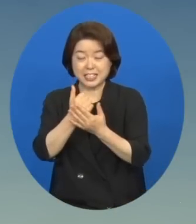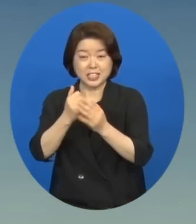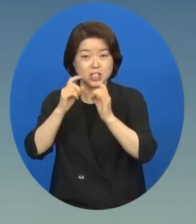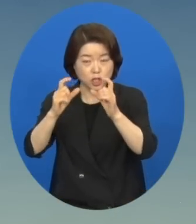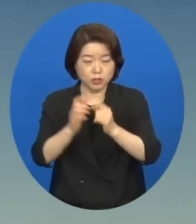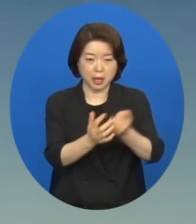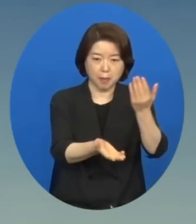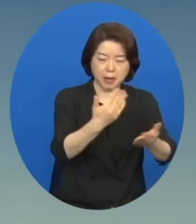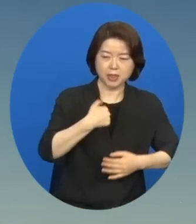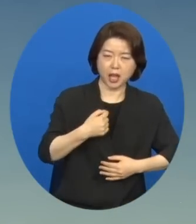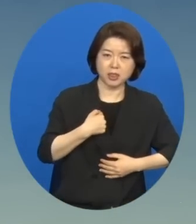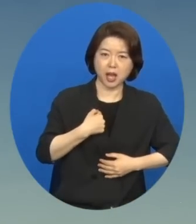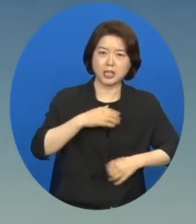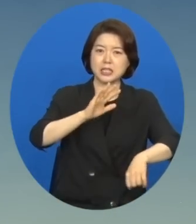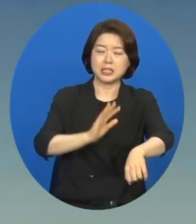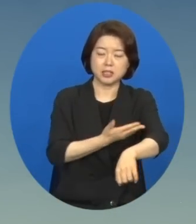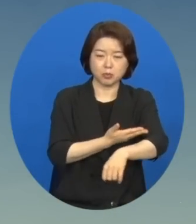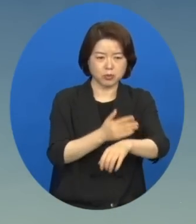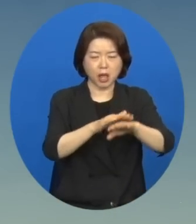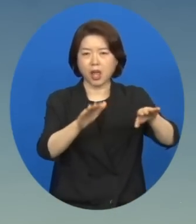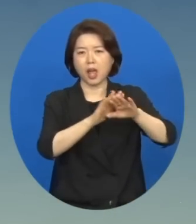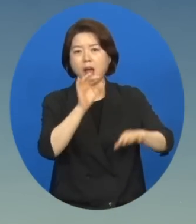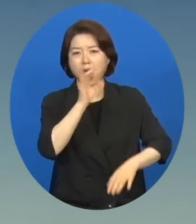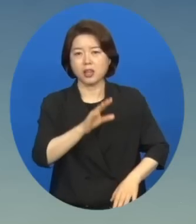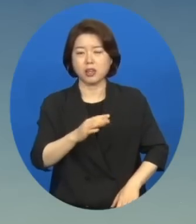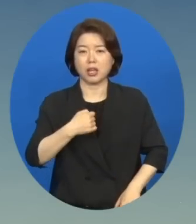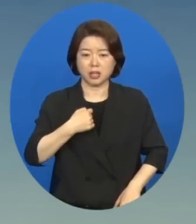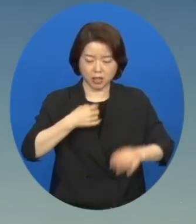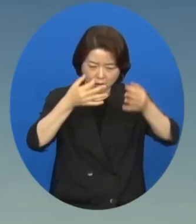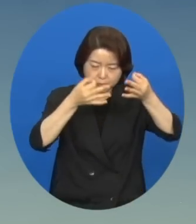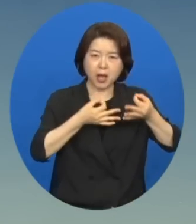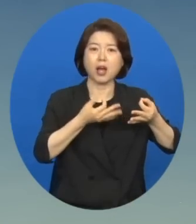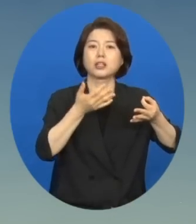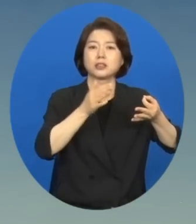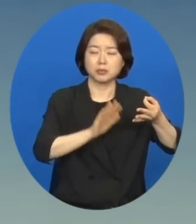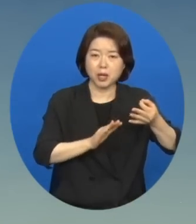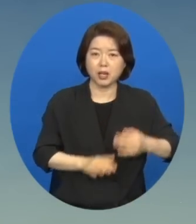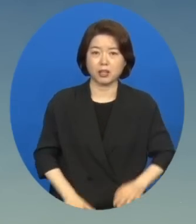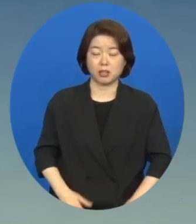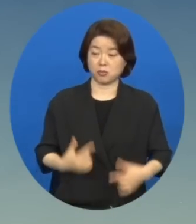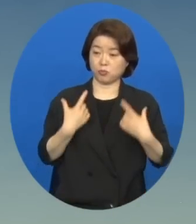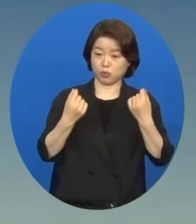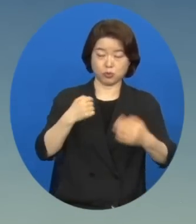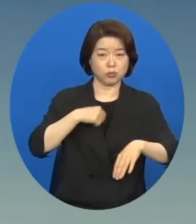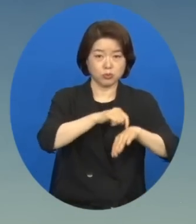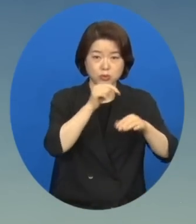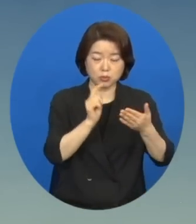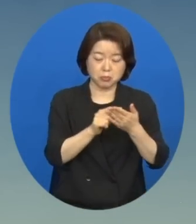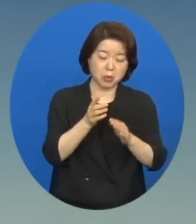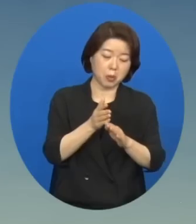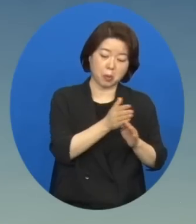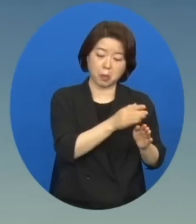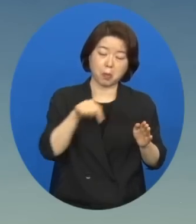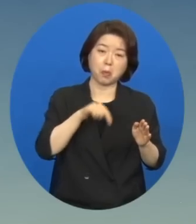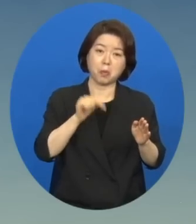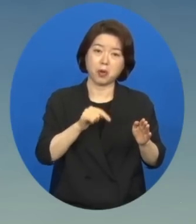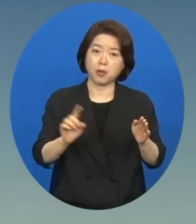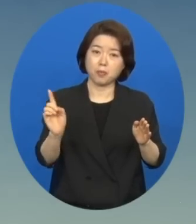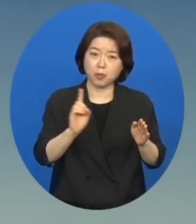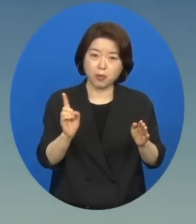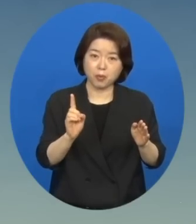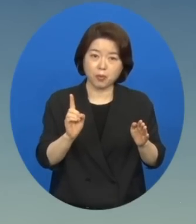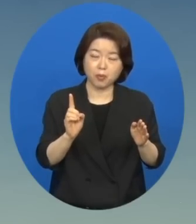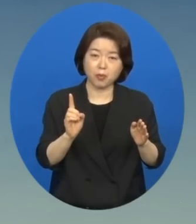판단하는 일이 도무지 해결이 안 되고 이랬던 저였어도 여전히 제 마음 한쪽 구석에서는 어떤